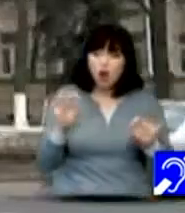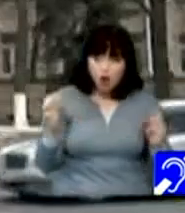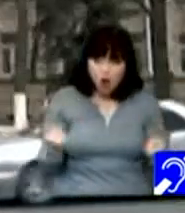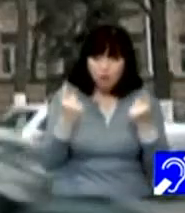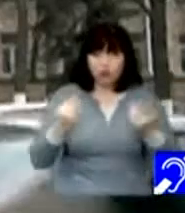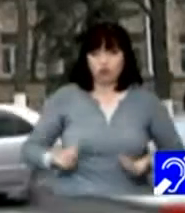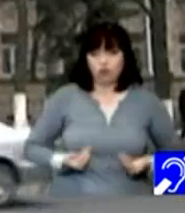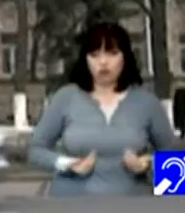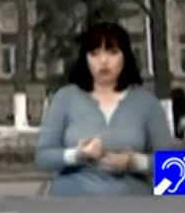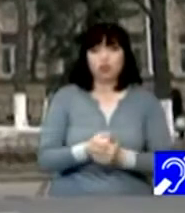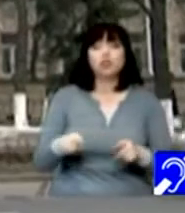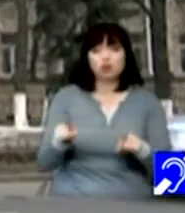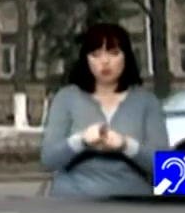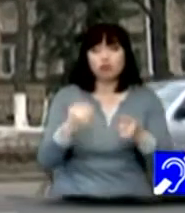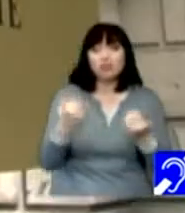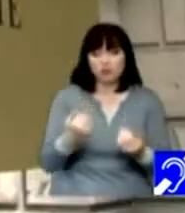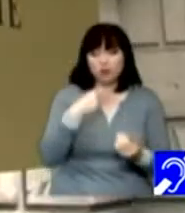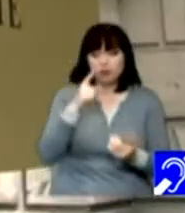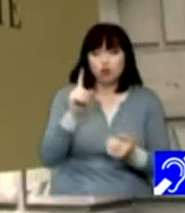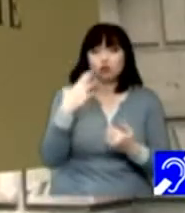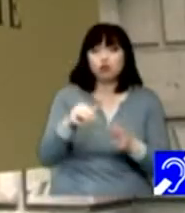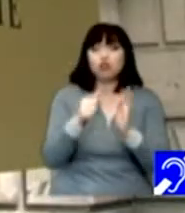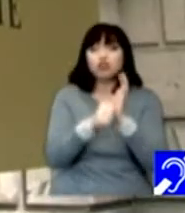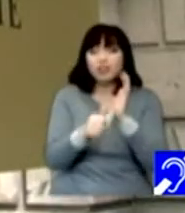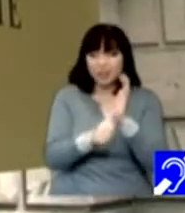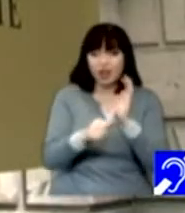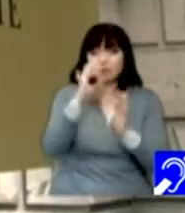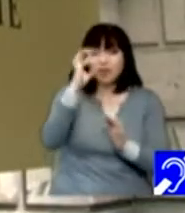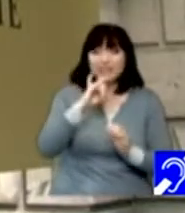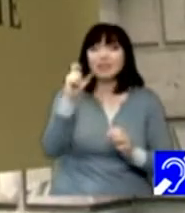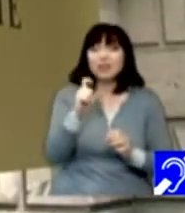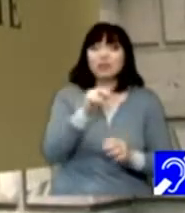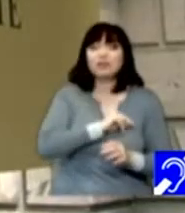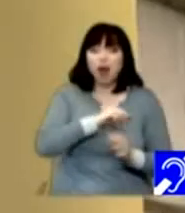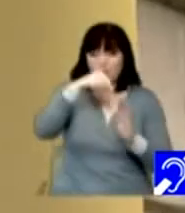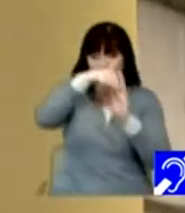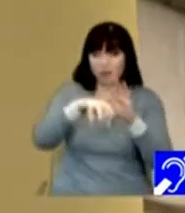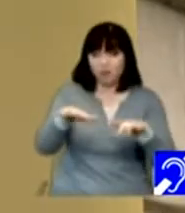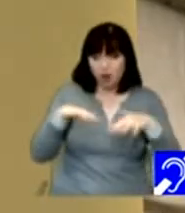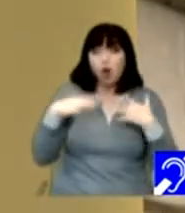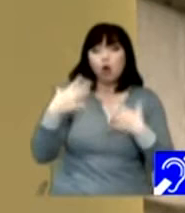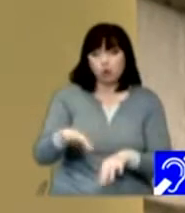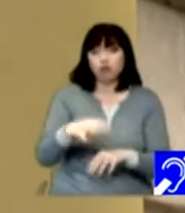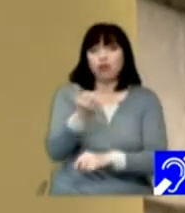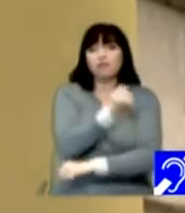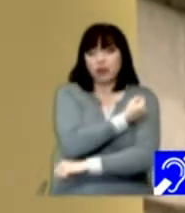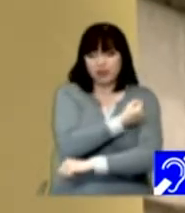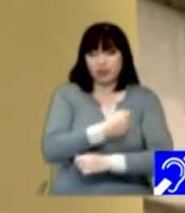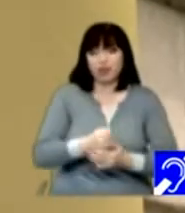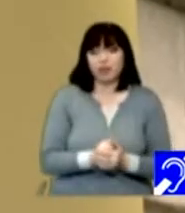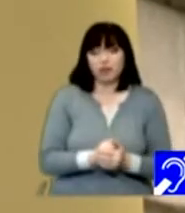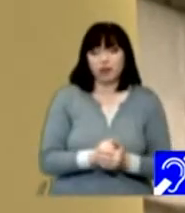astăzi, Serviciul de Informații și Securitate a anunțat că 60% dintre angajații instituției s-au vaccinat deja cu doza